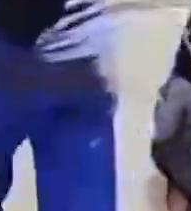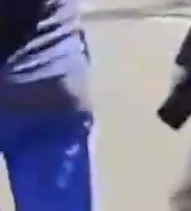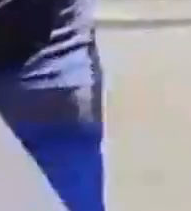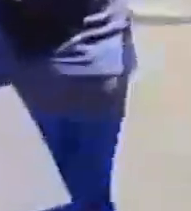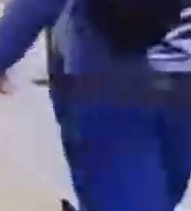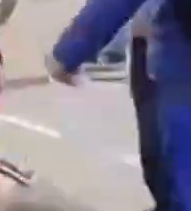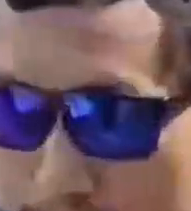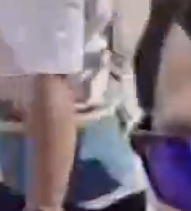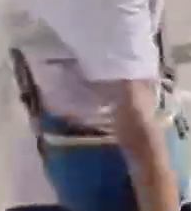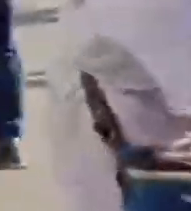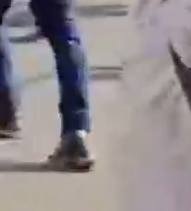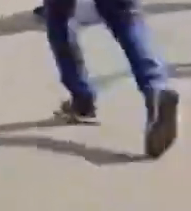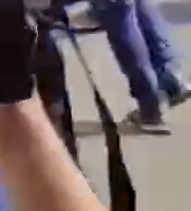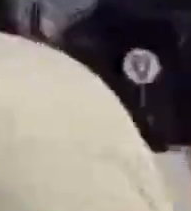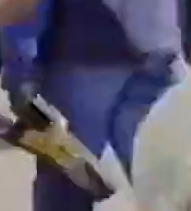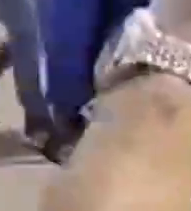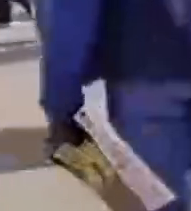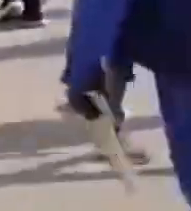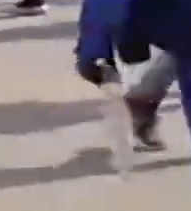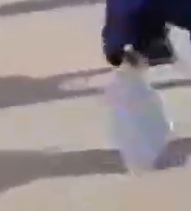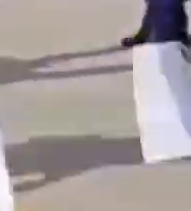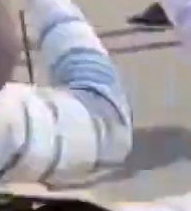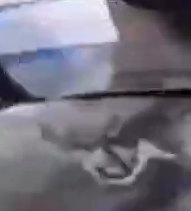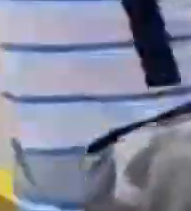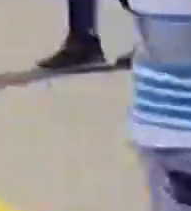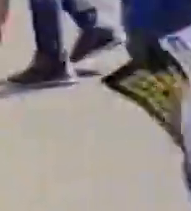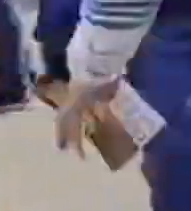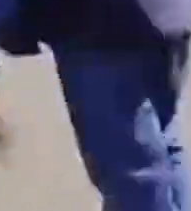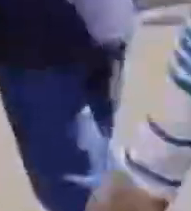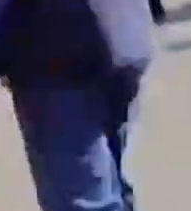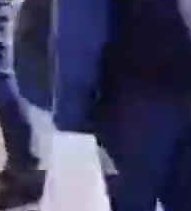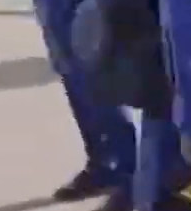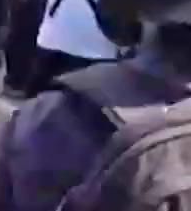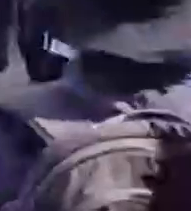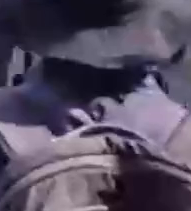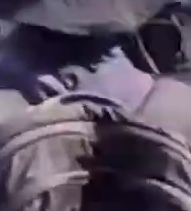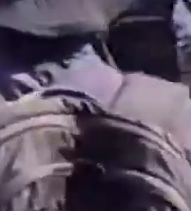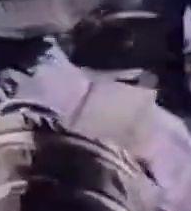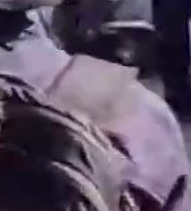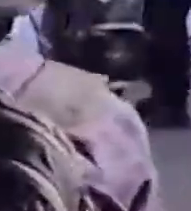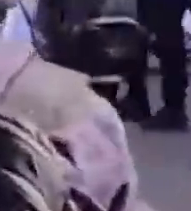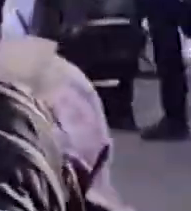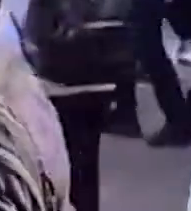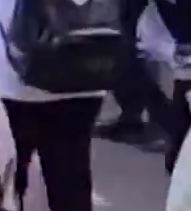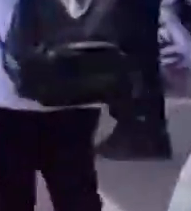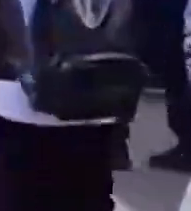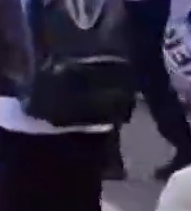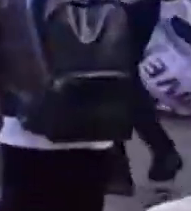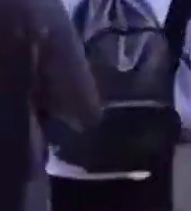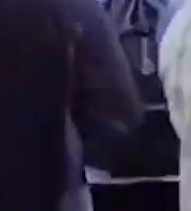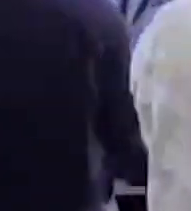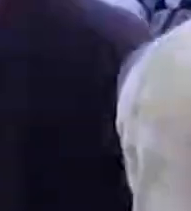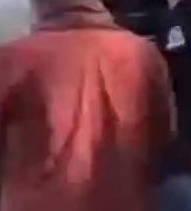harga BBM di kawasan patung kuda Gambir Jakarta Pusat pihak pa212 menuding masa sebagai